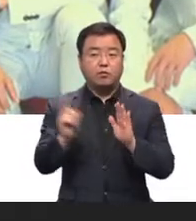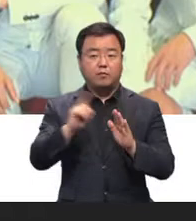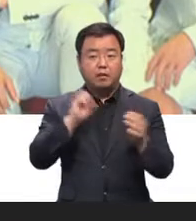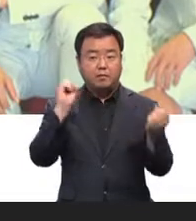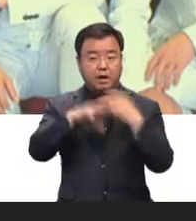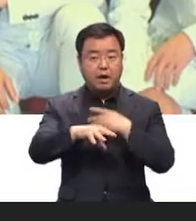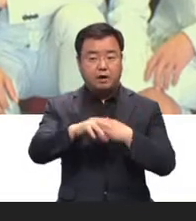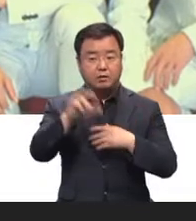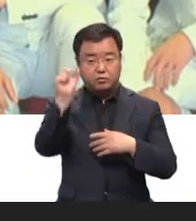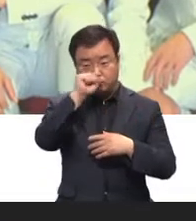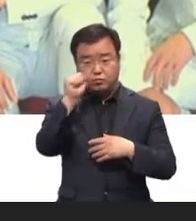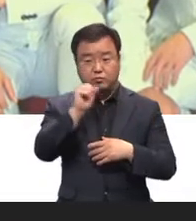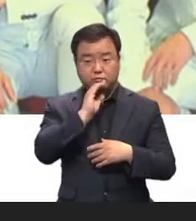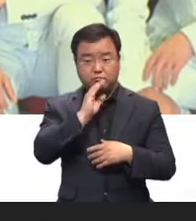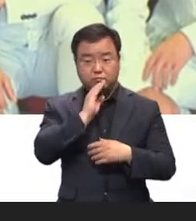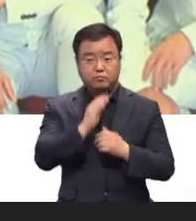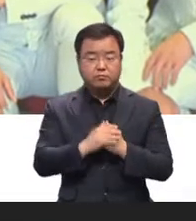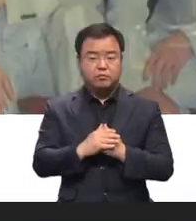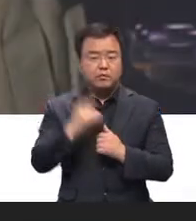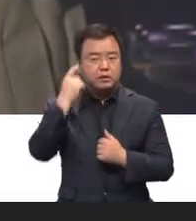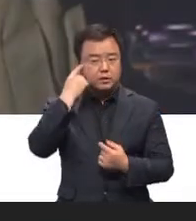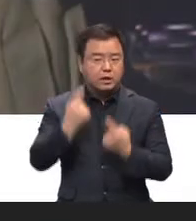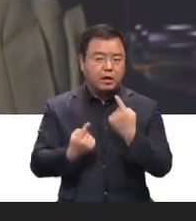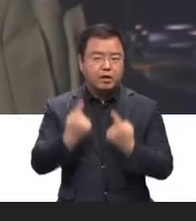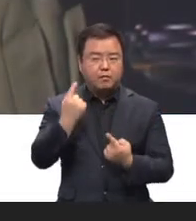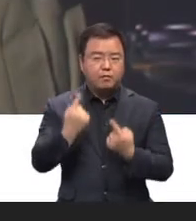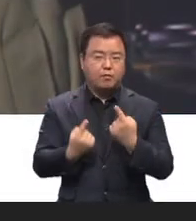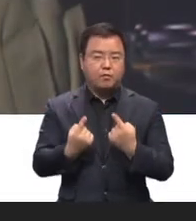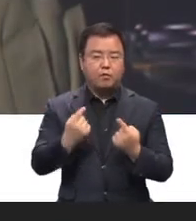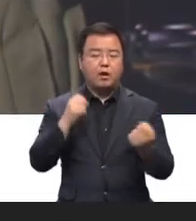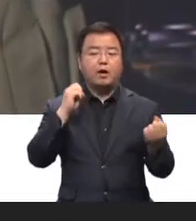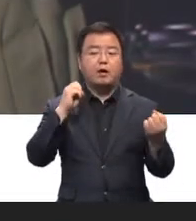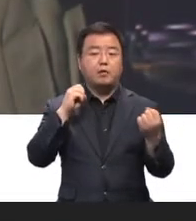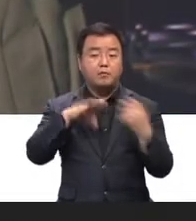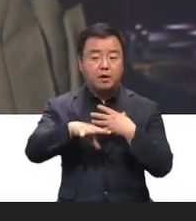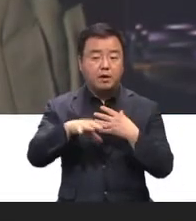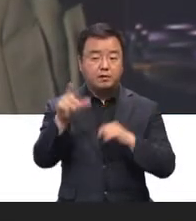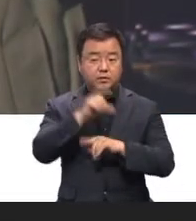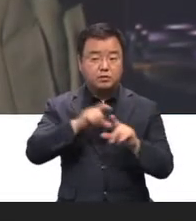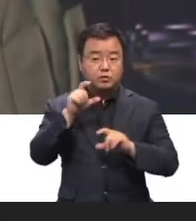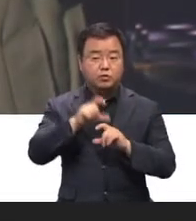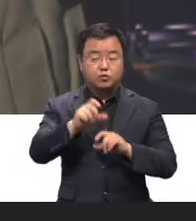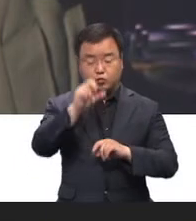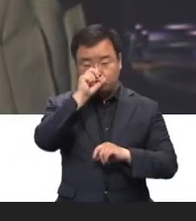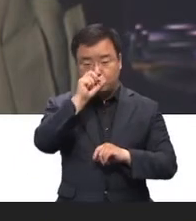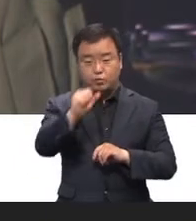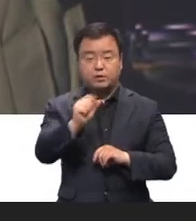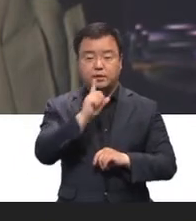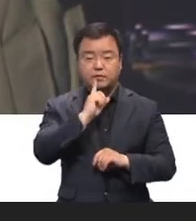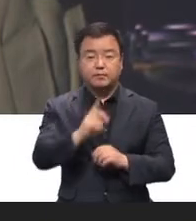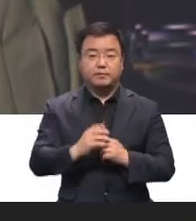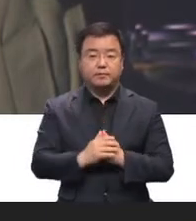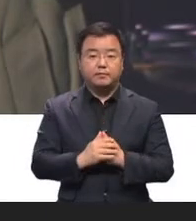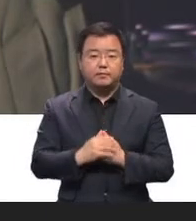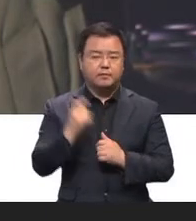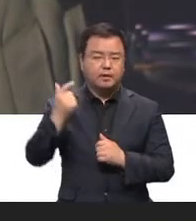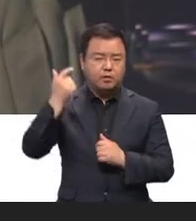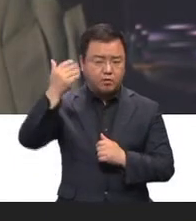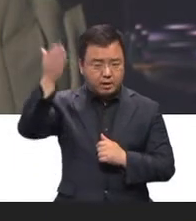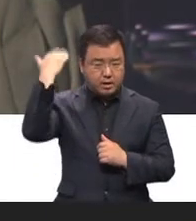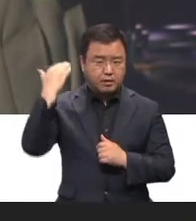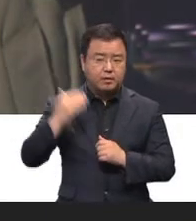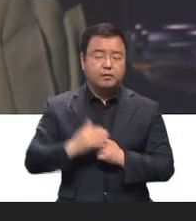좋았어요 4 생각보다 반응이 더 좋았다는 이야기가 나오겠습니다 예 과거의